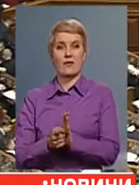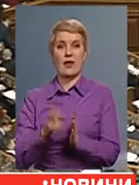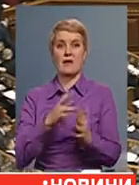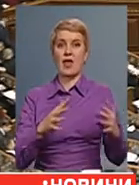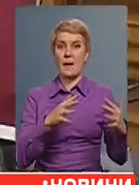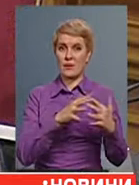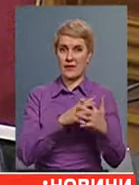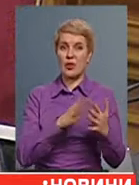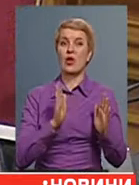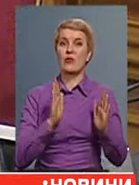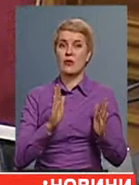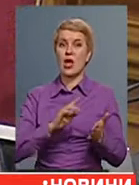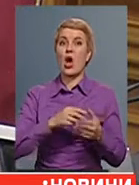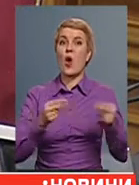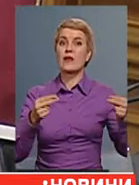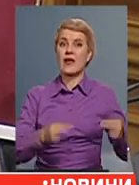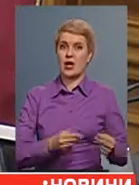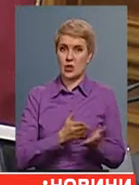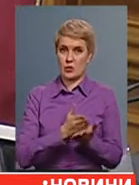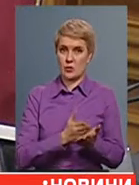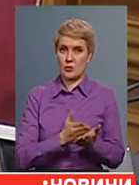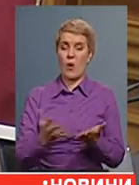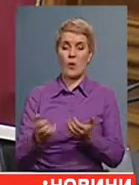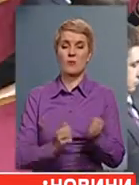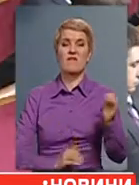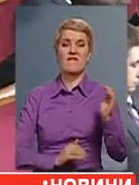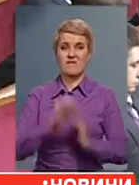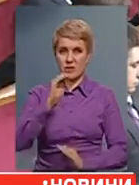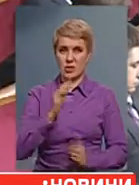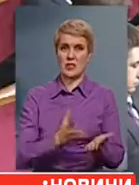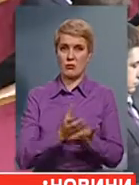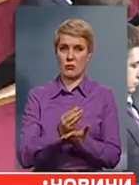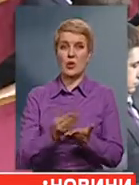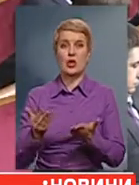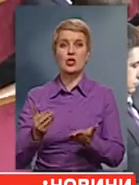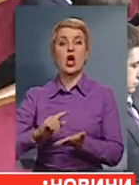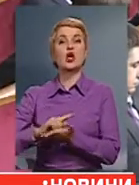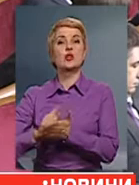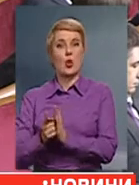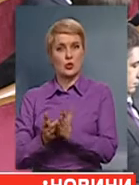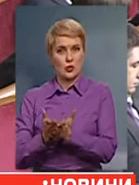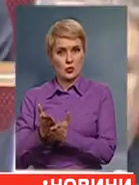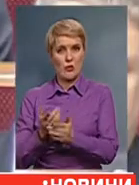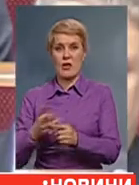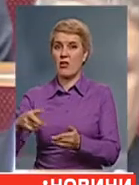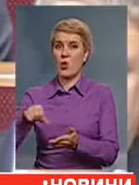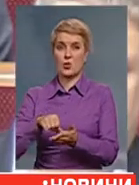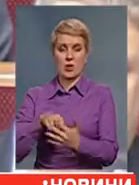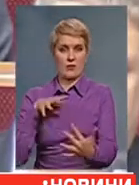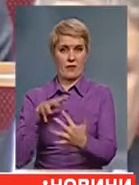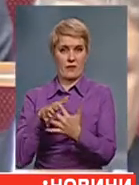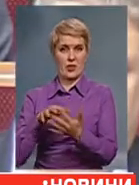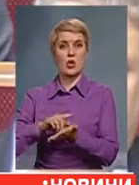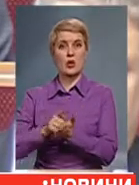бійці контрактної служби, і вони мають отримувати вищу платню, ніж строковики, які не беруть участі в бойових діях. Отже,